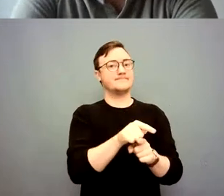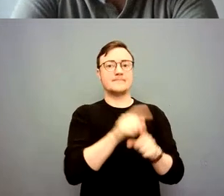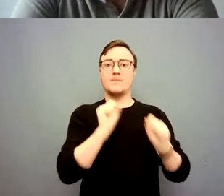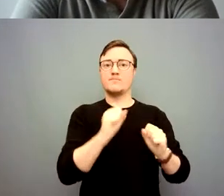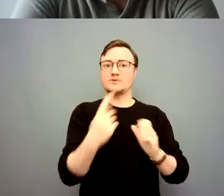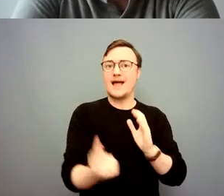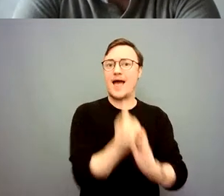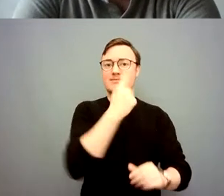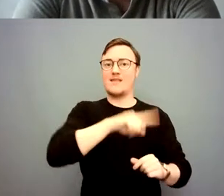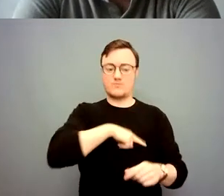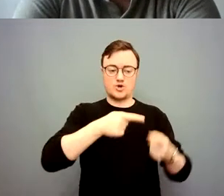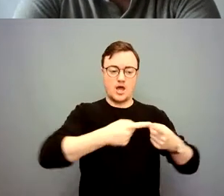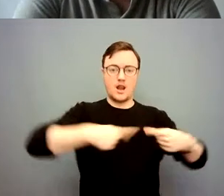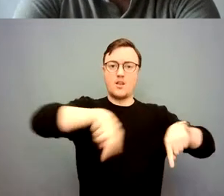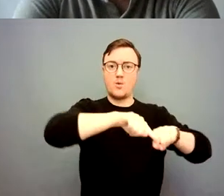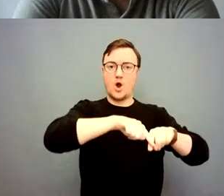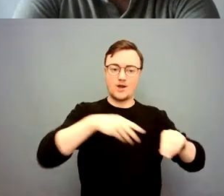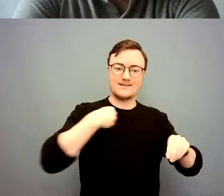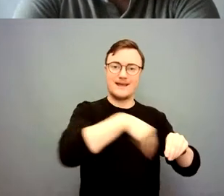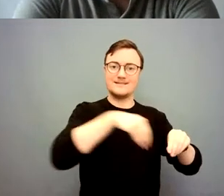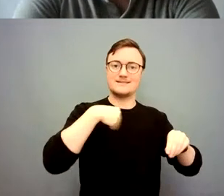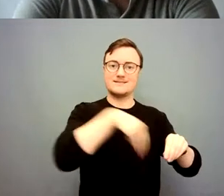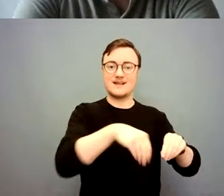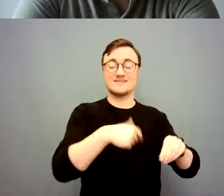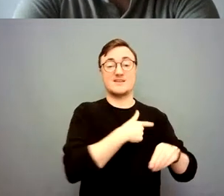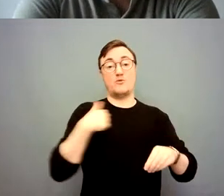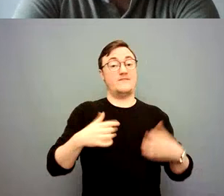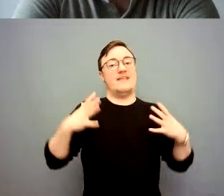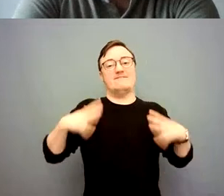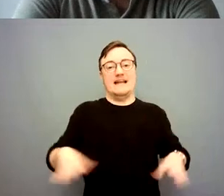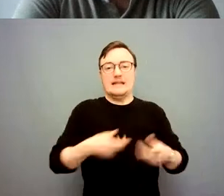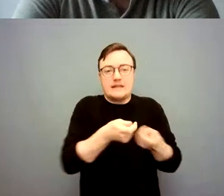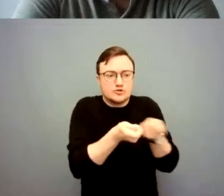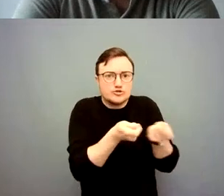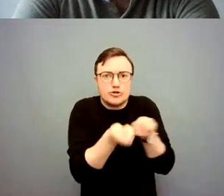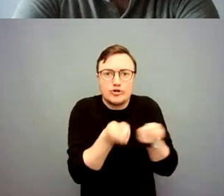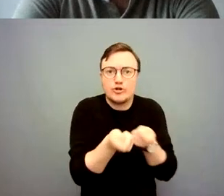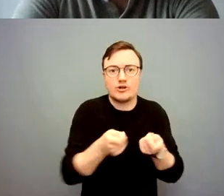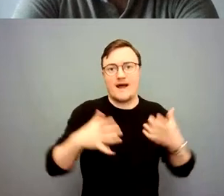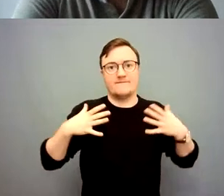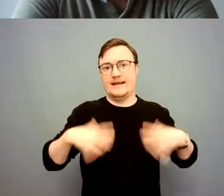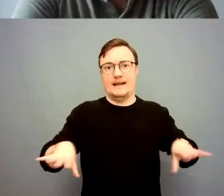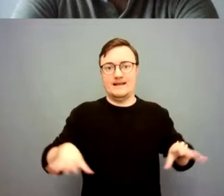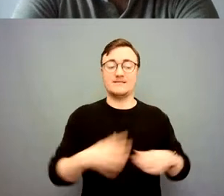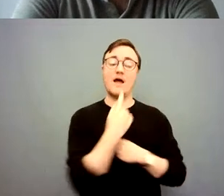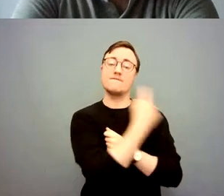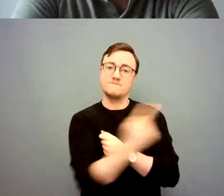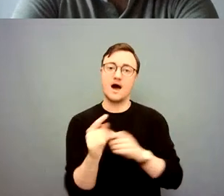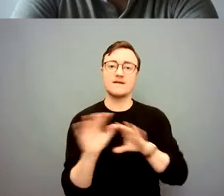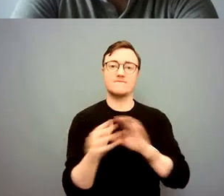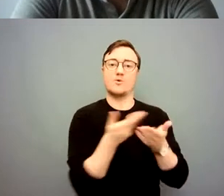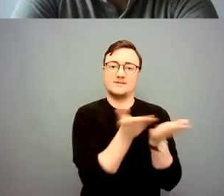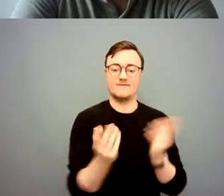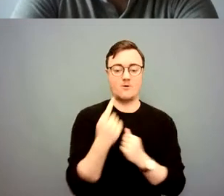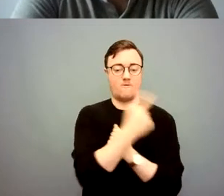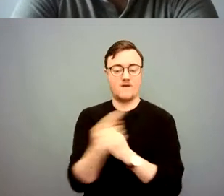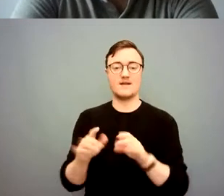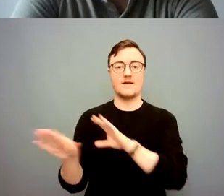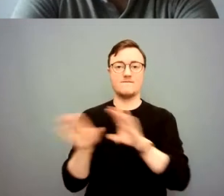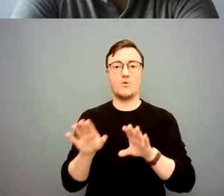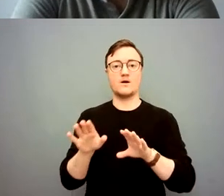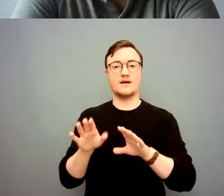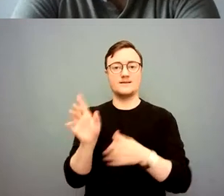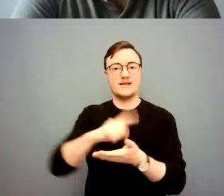mycket lokalt. Där försöker vi inte detaljstyra det så mycket. För varje vårdgivare, varje vårdcentral måste kunna jobba utifrån de förutsättningar,